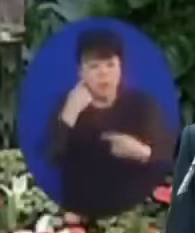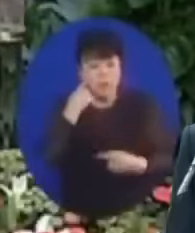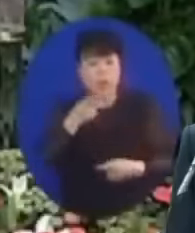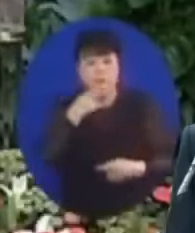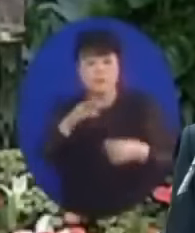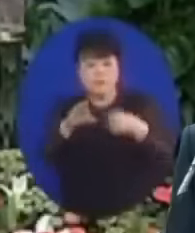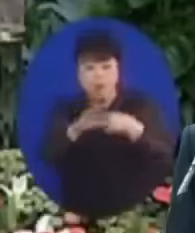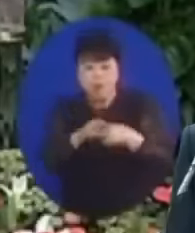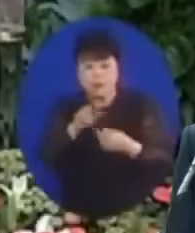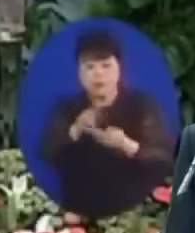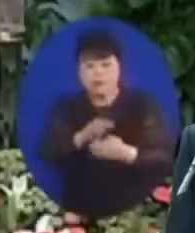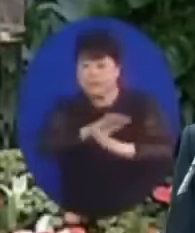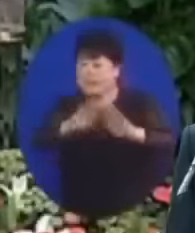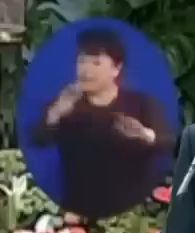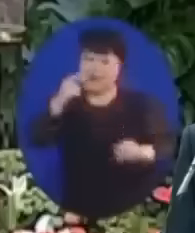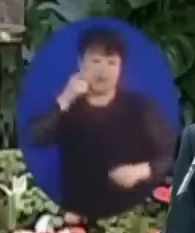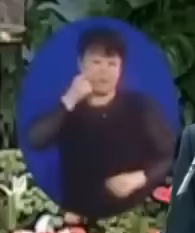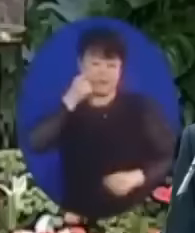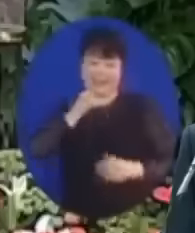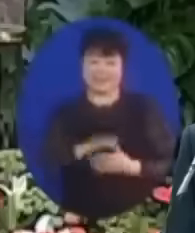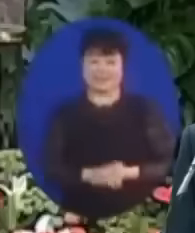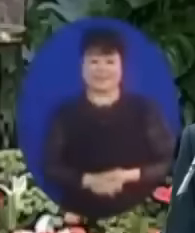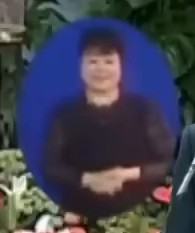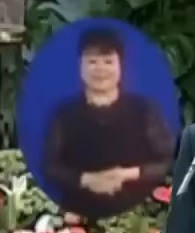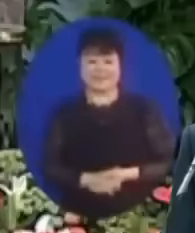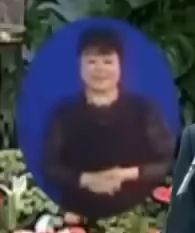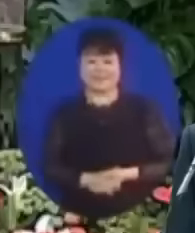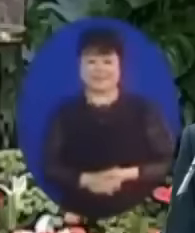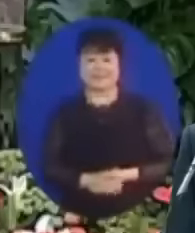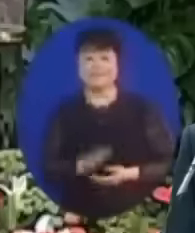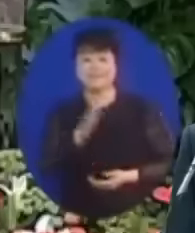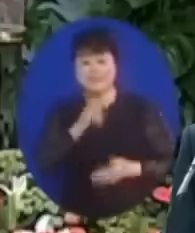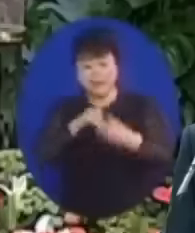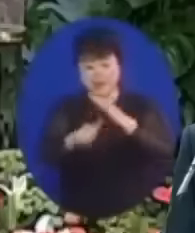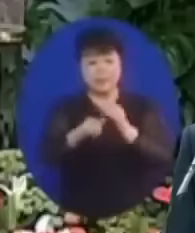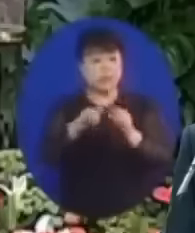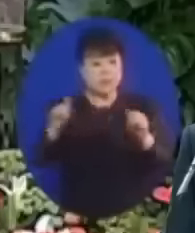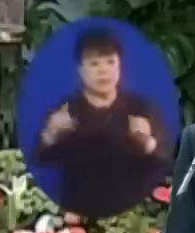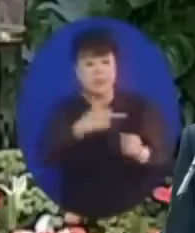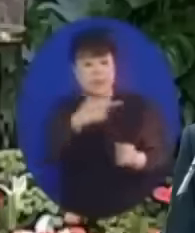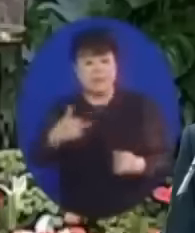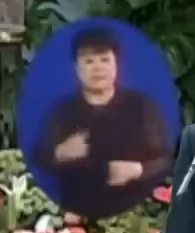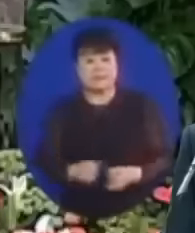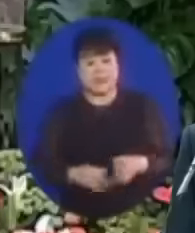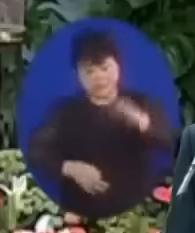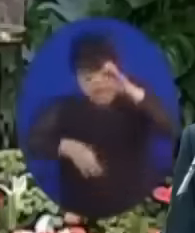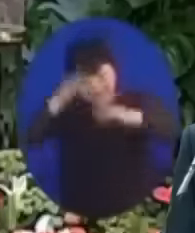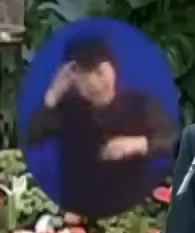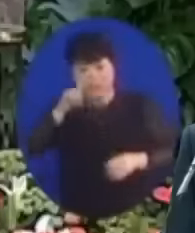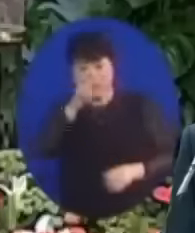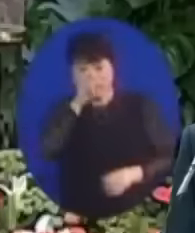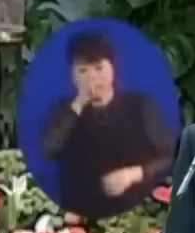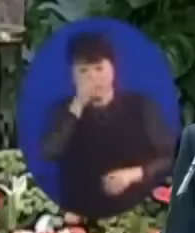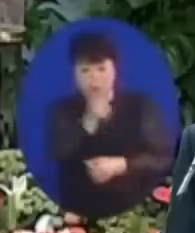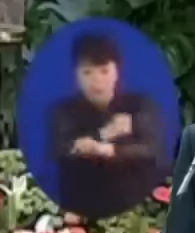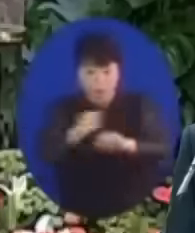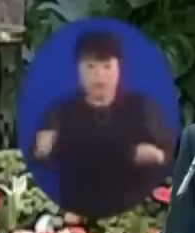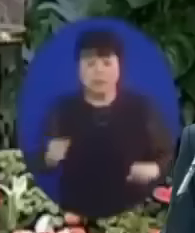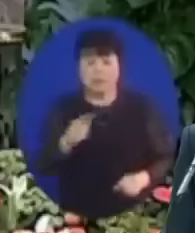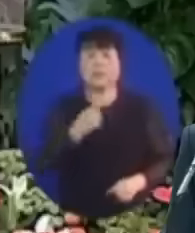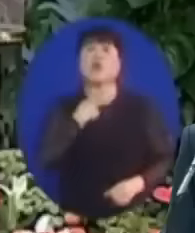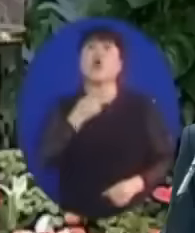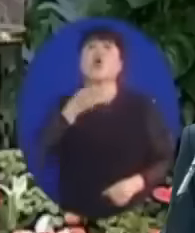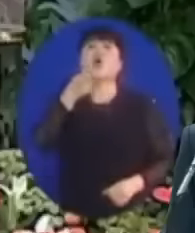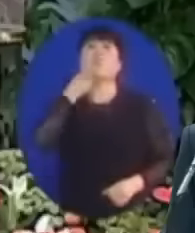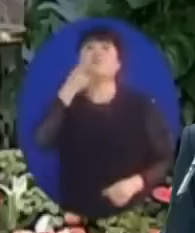않고 고난의 문제를 해결할 수 있는 사람이 있는가? 지도자가 되려는 사람이 크게 착각하는 것이 있다. 광야에 한 번도